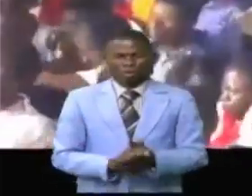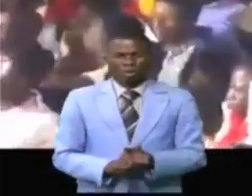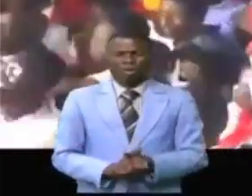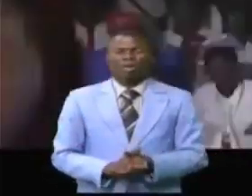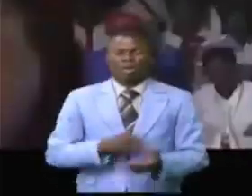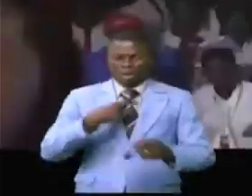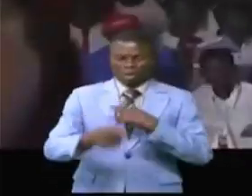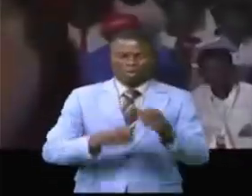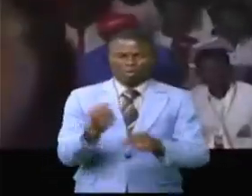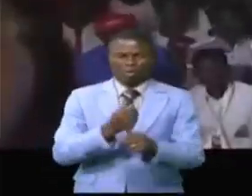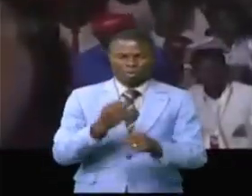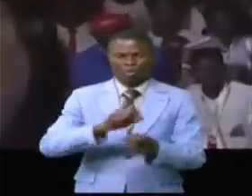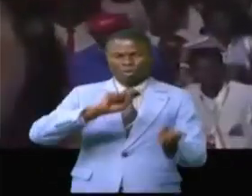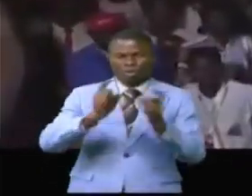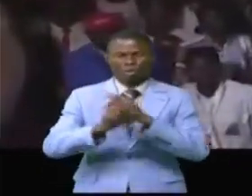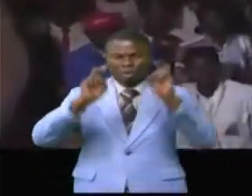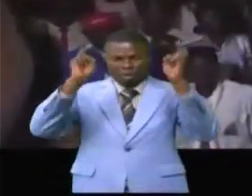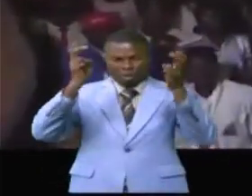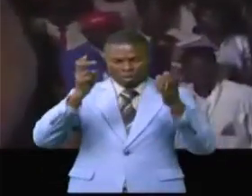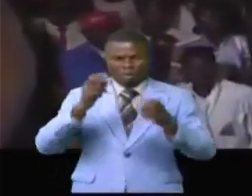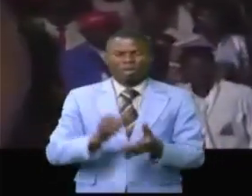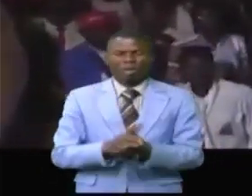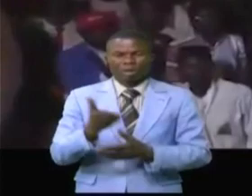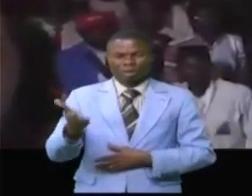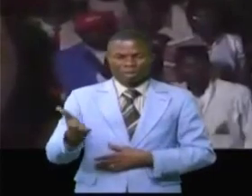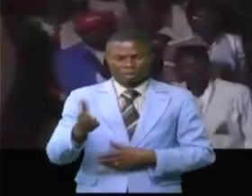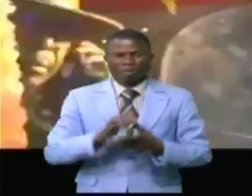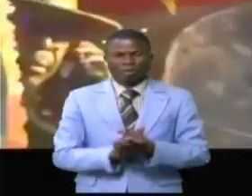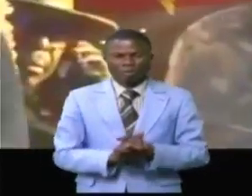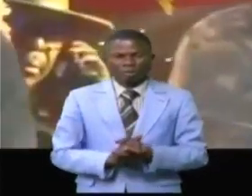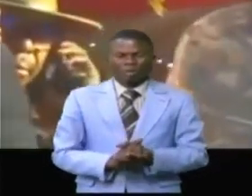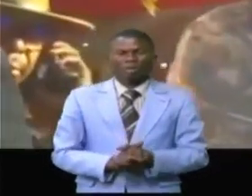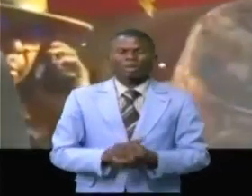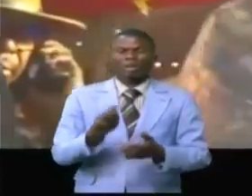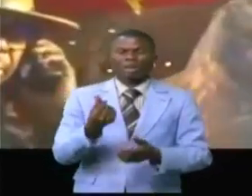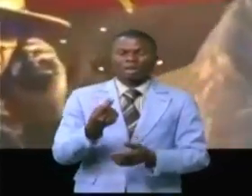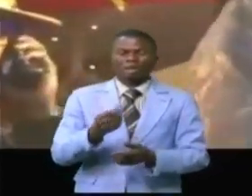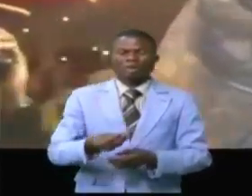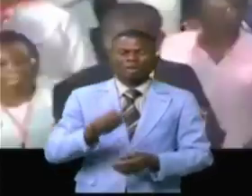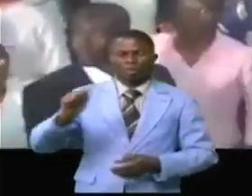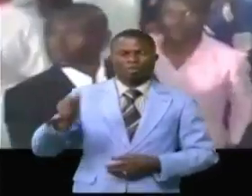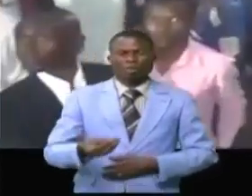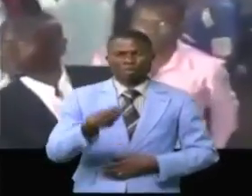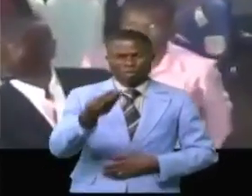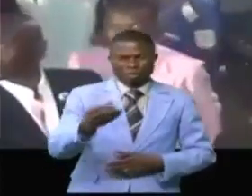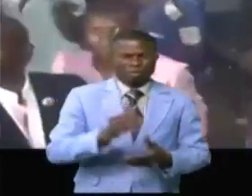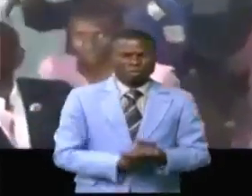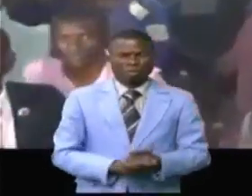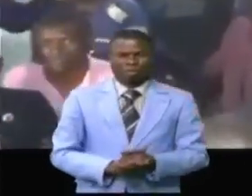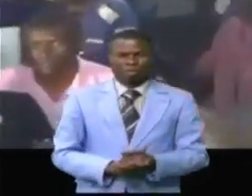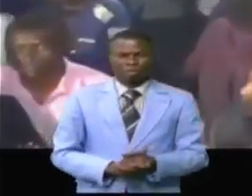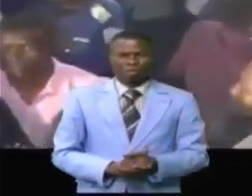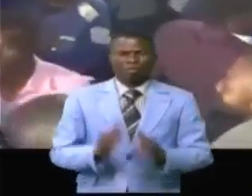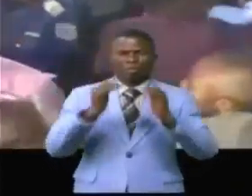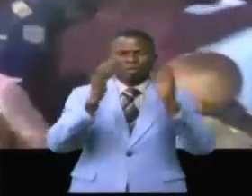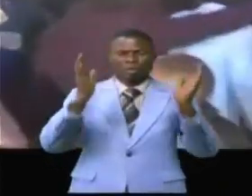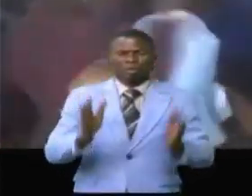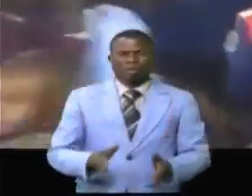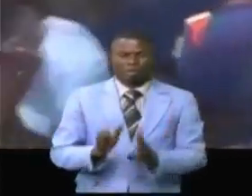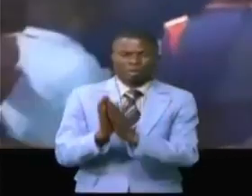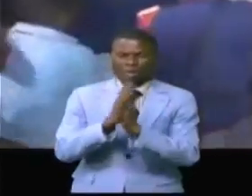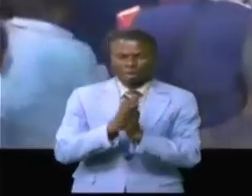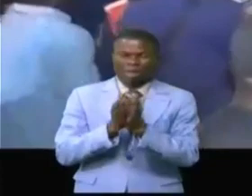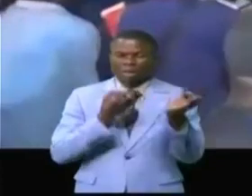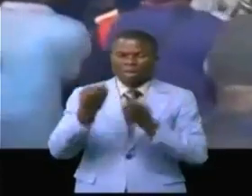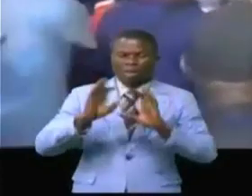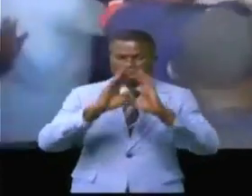les travaux de la modernisation de ces lieux de négoces délabrés qu'il finance personnellement. Ici, le pacificateur a expliqué à